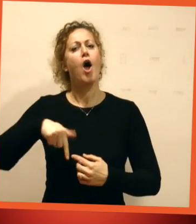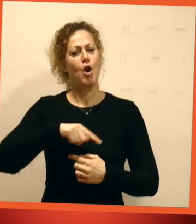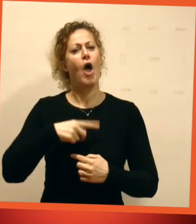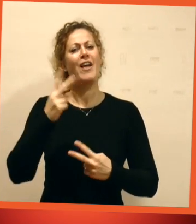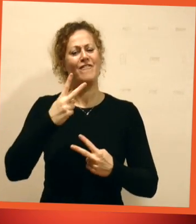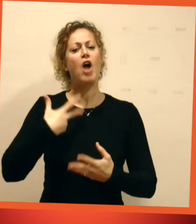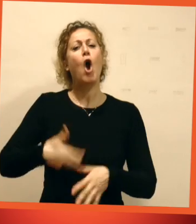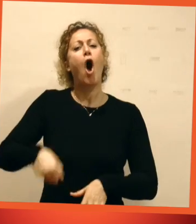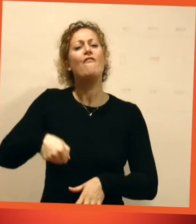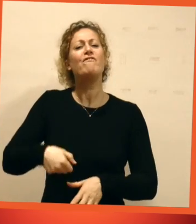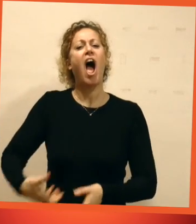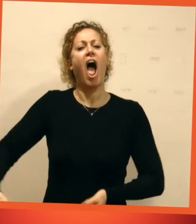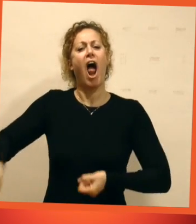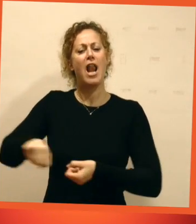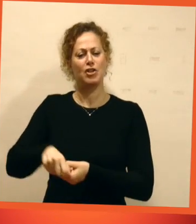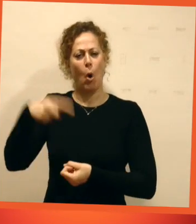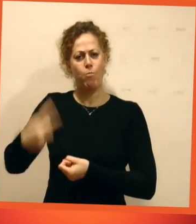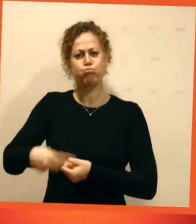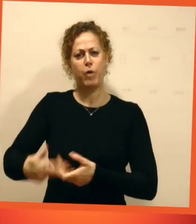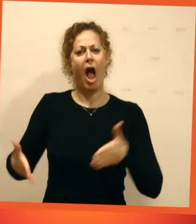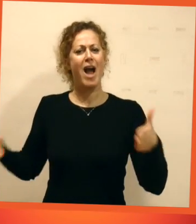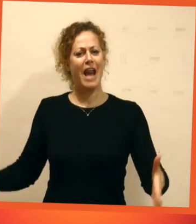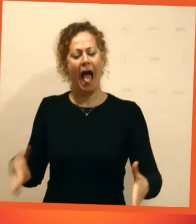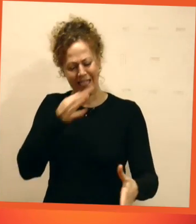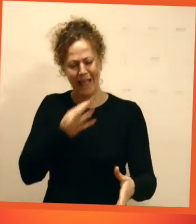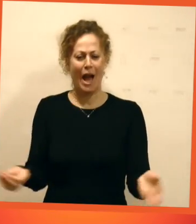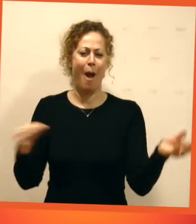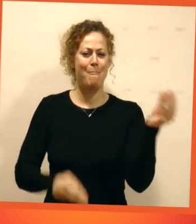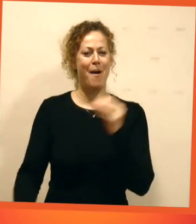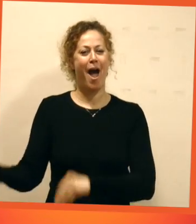quindi... Lo prendo come un complimento.